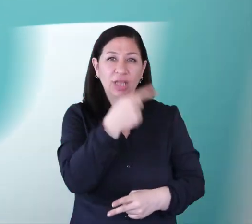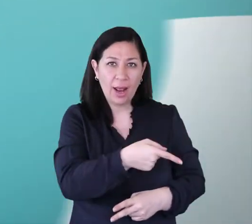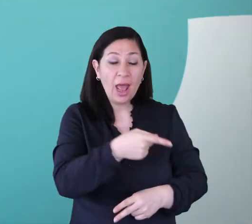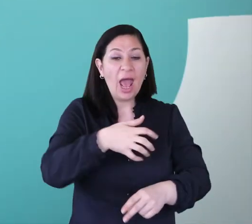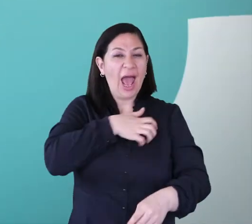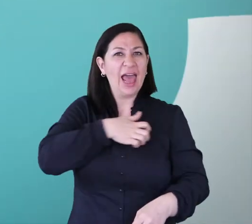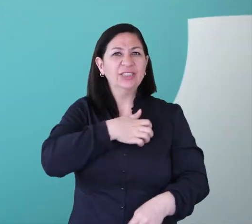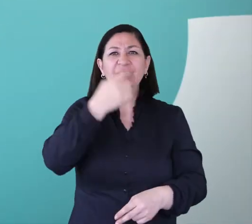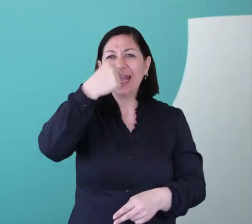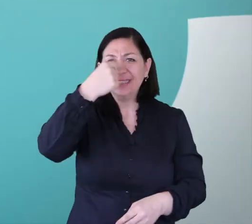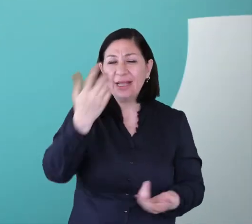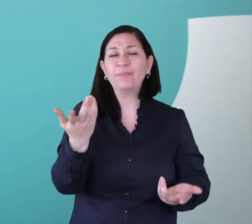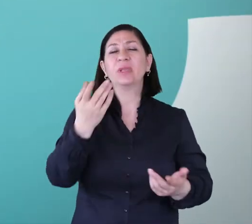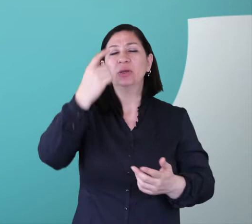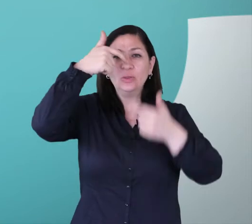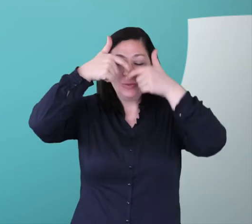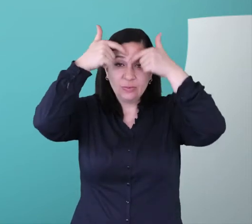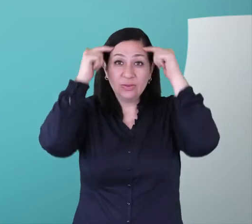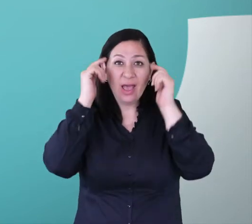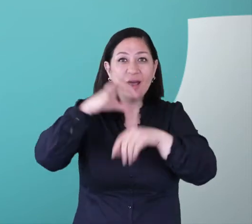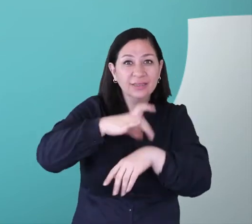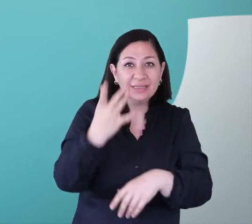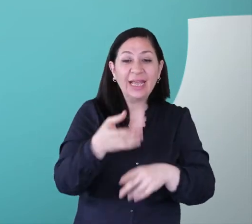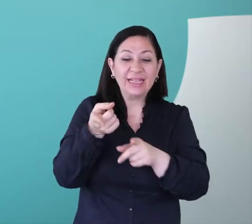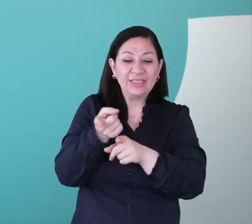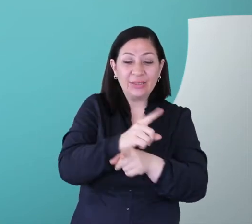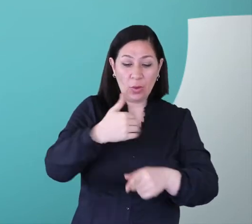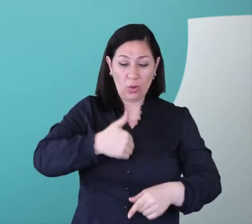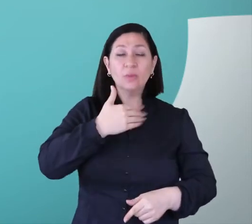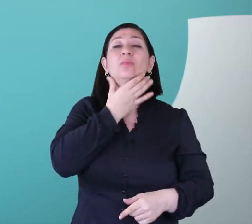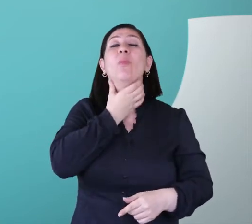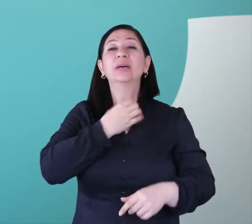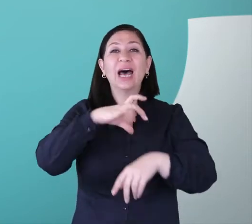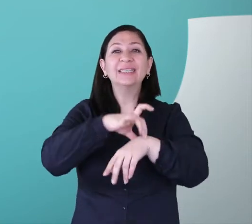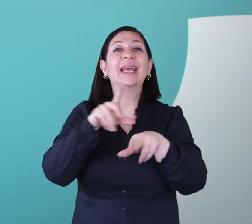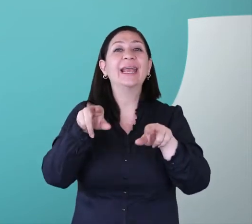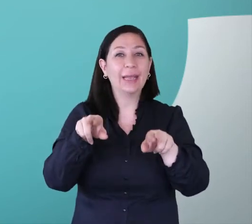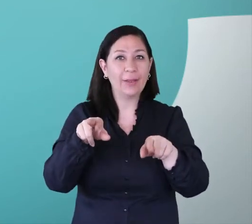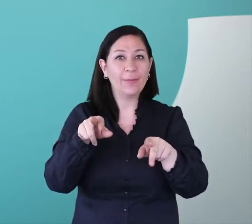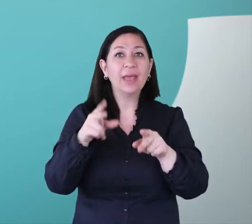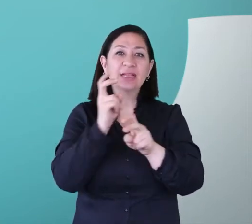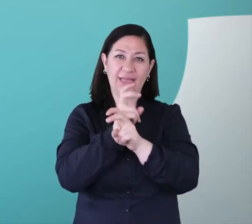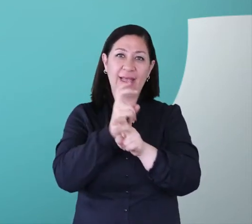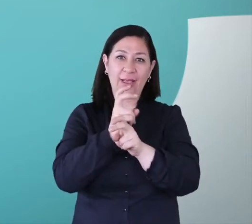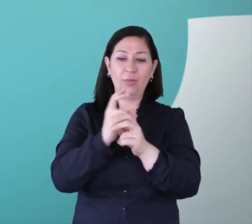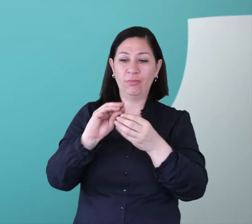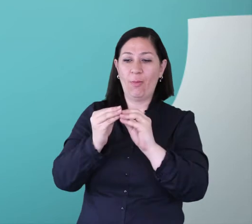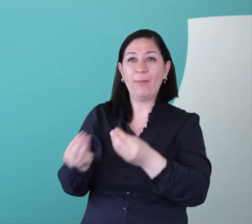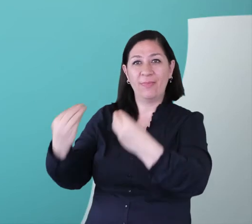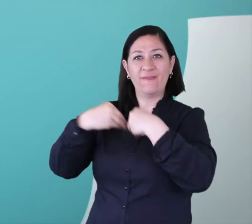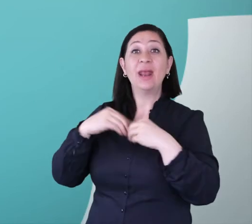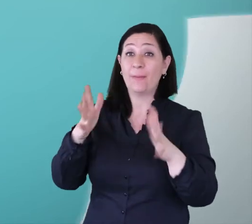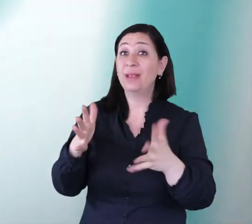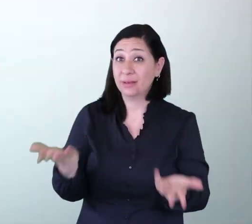ilaçlar, alerjik nezle, sinüzit, nazal polip gibi kronik üst solunum yolu hastalıkları gibi risk faktörleri